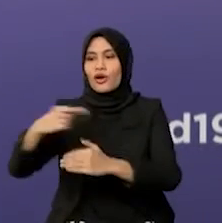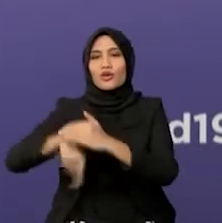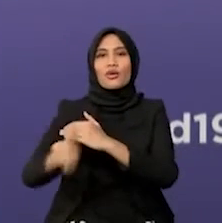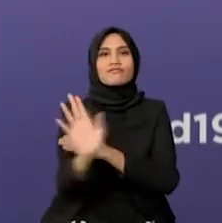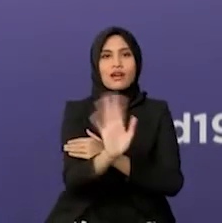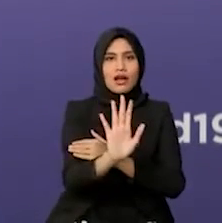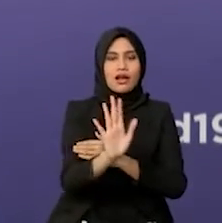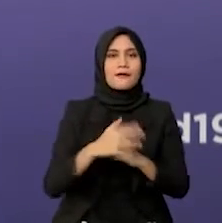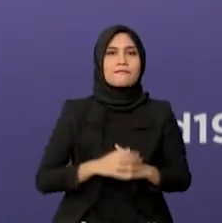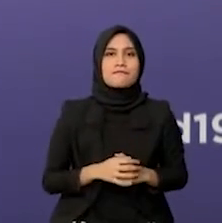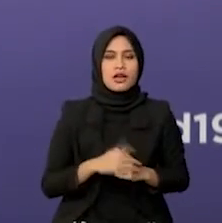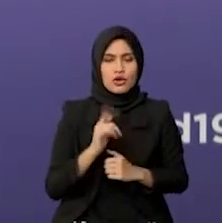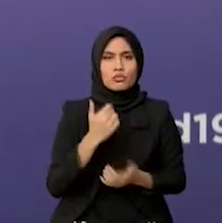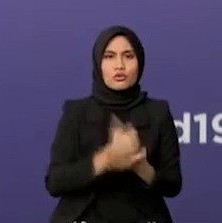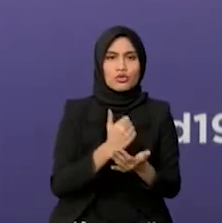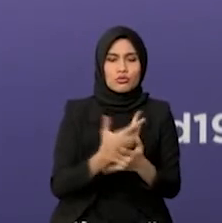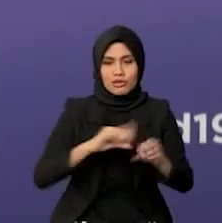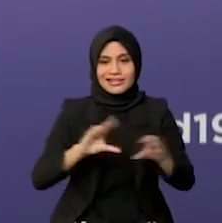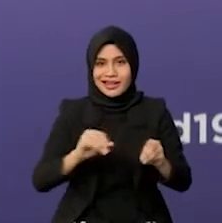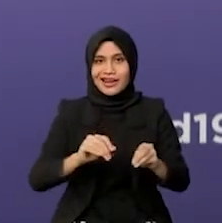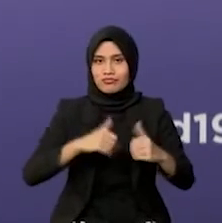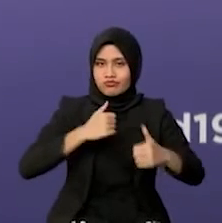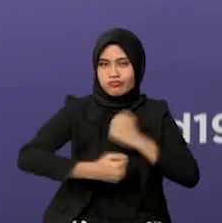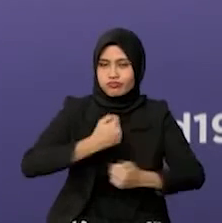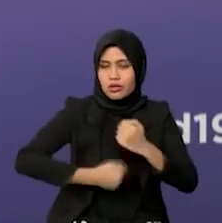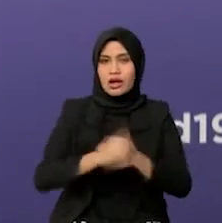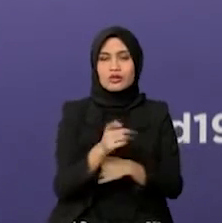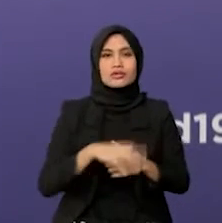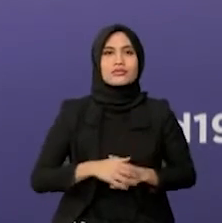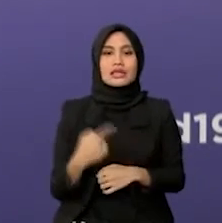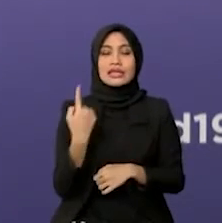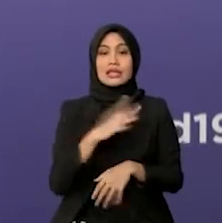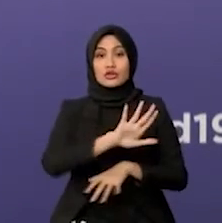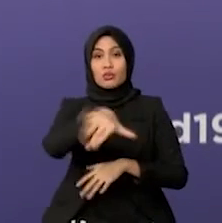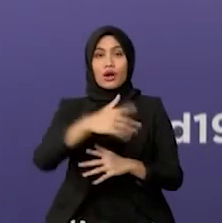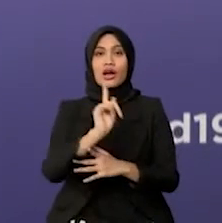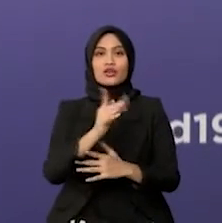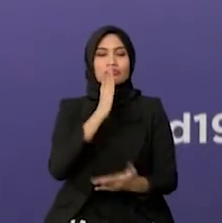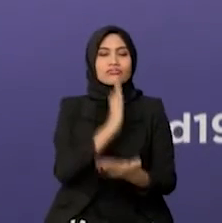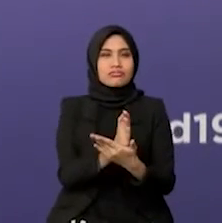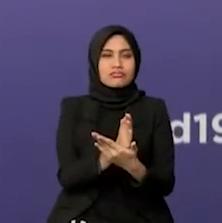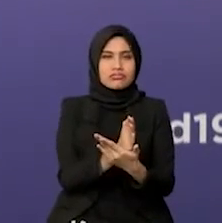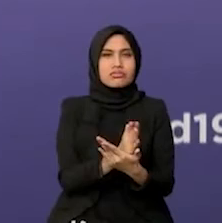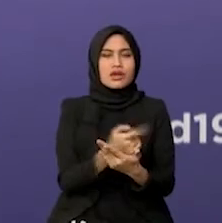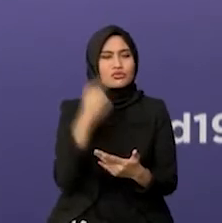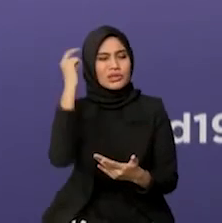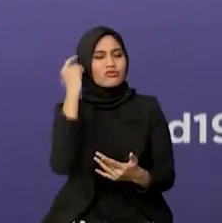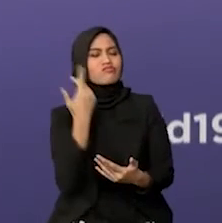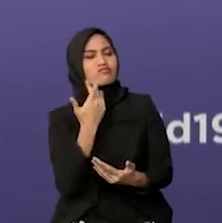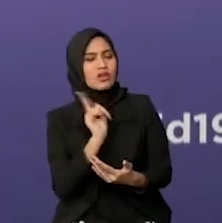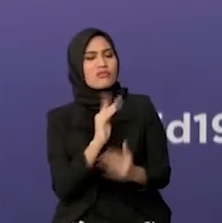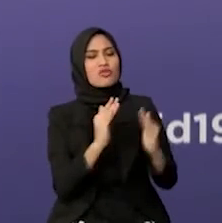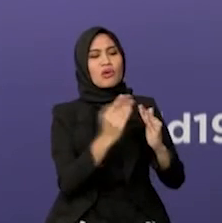sesuatu yang tidak produktif Oleh karena itu harap kita semuanya bijak menentukan aktivitas